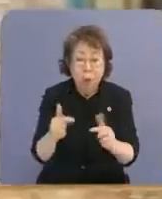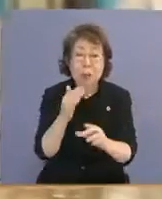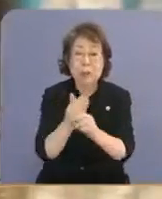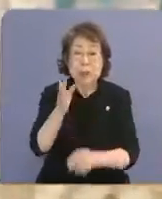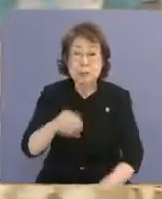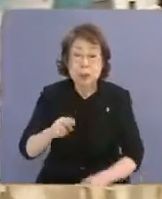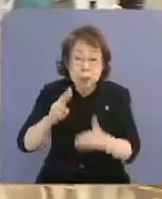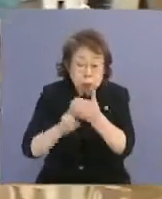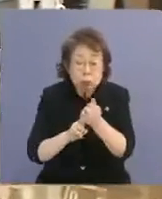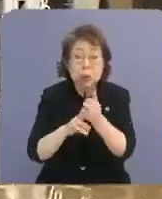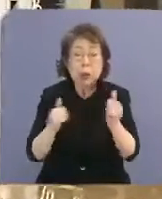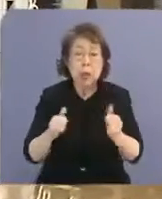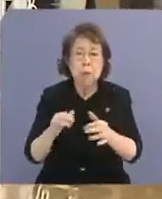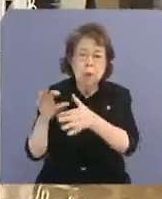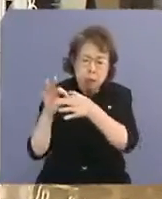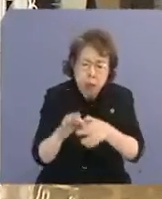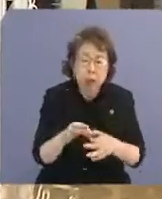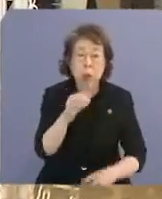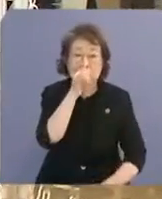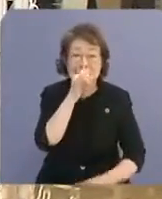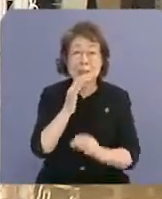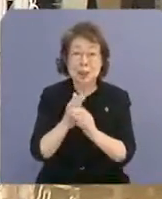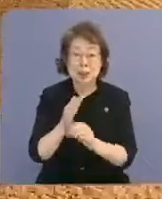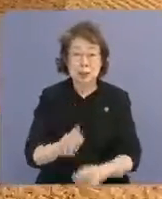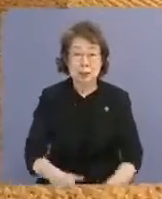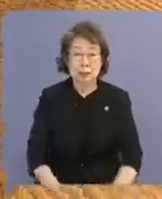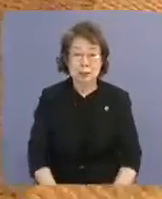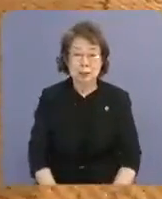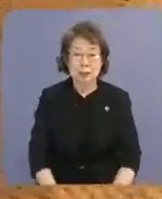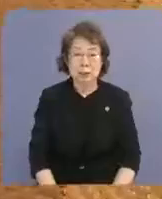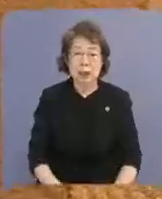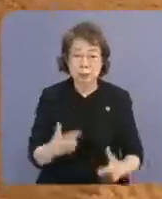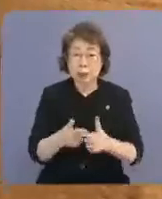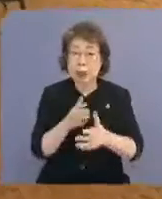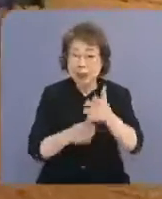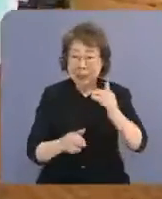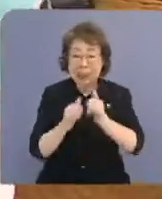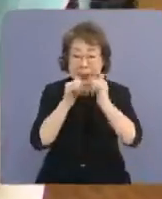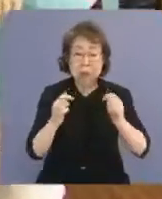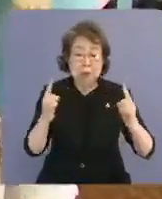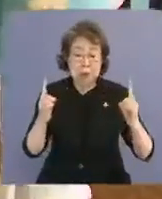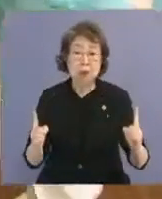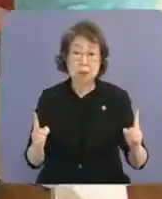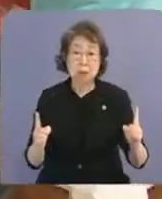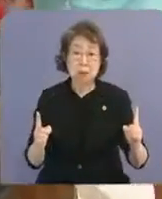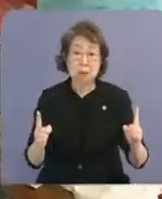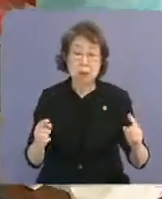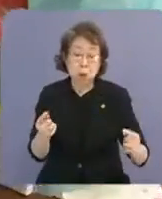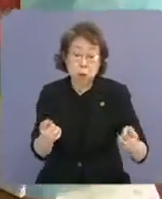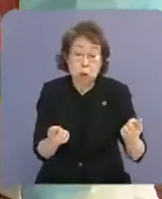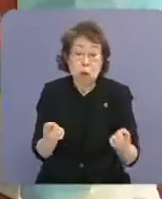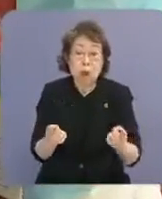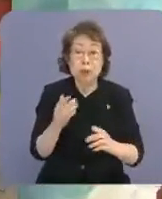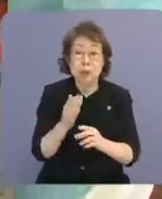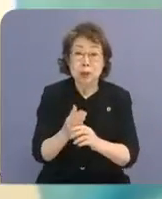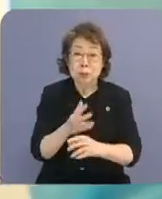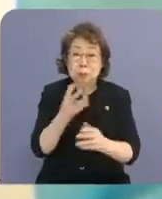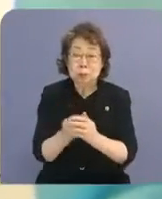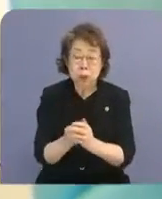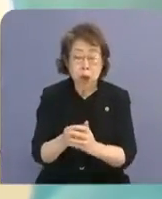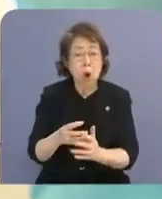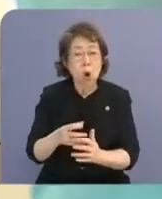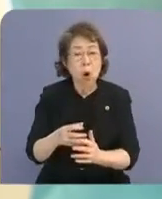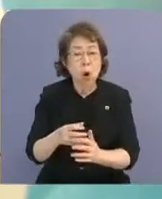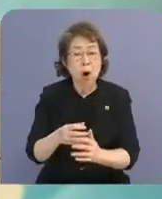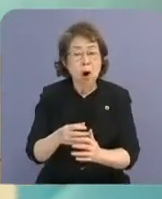수문 감염자는 여전하다는 분석입니다 부산시가 사회적 거리두기 단계 조정 등 방역 만화에 대한